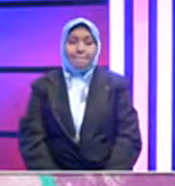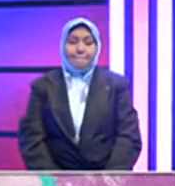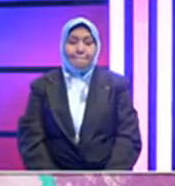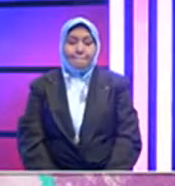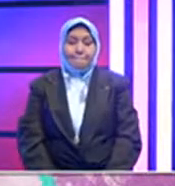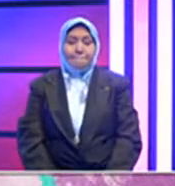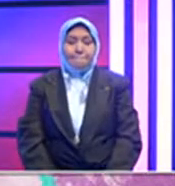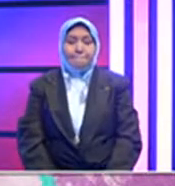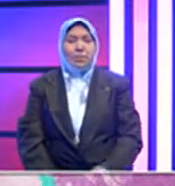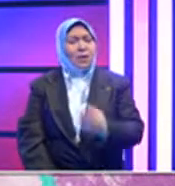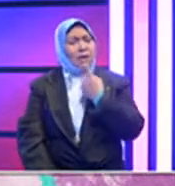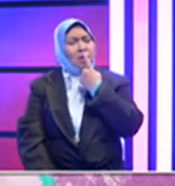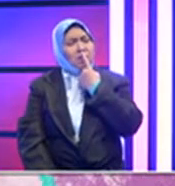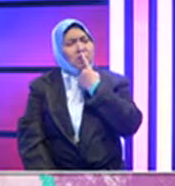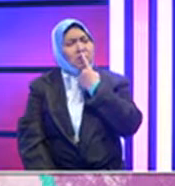Halo Bismillahirohmanirohim